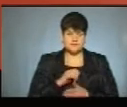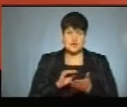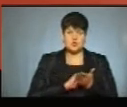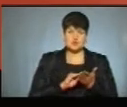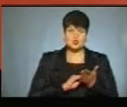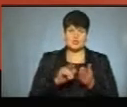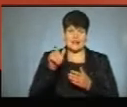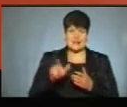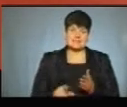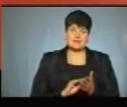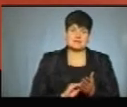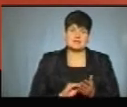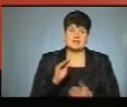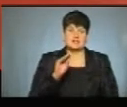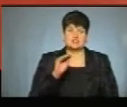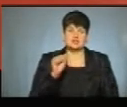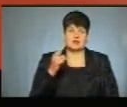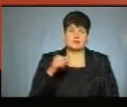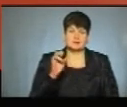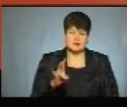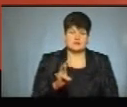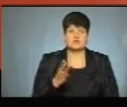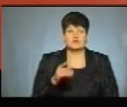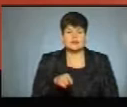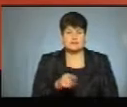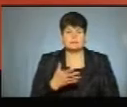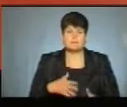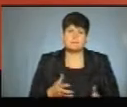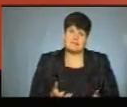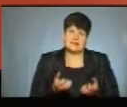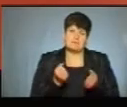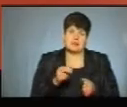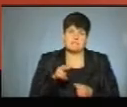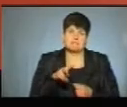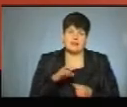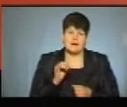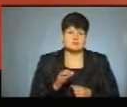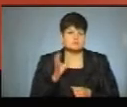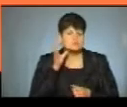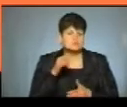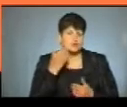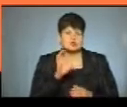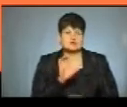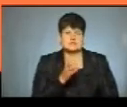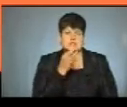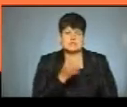журналістів і письменника Жадана і Романа Вінтонєва. Вони також підтримали Пласт. Я пропоную послухати, що вони сказали.